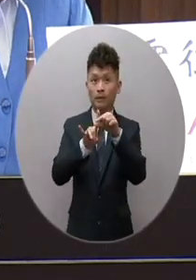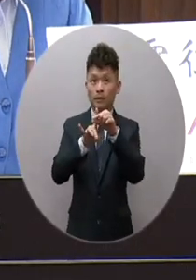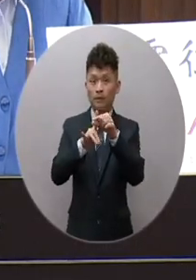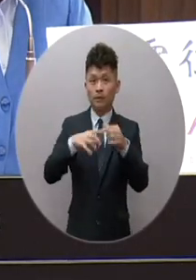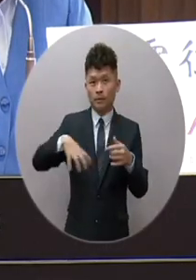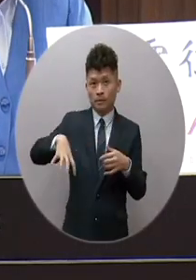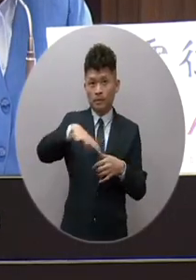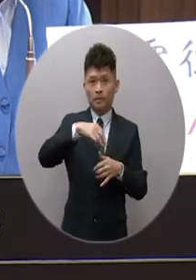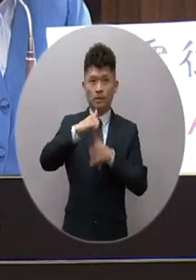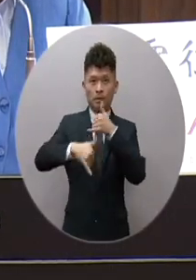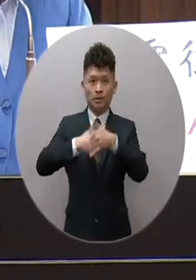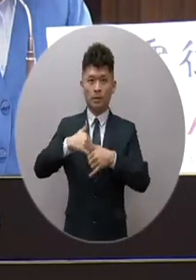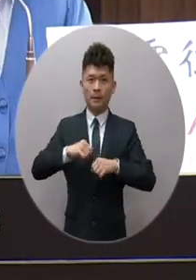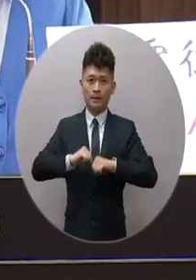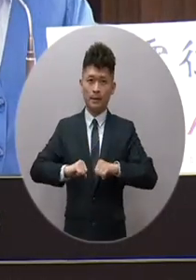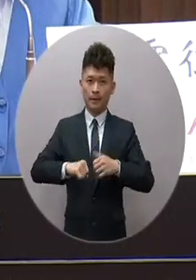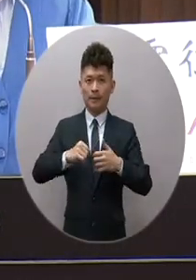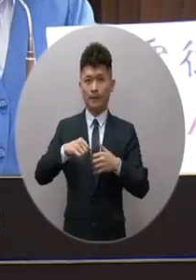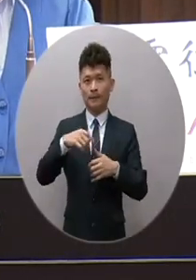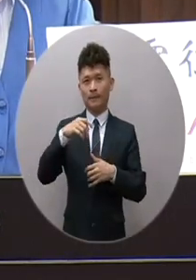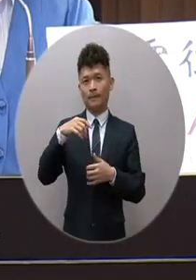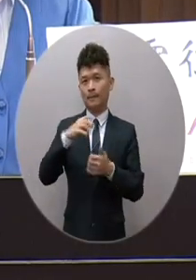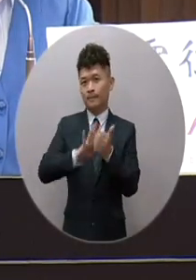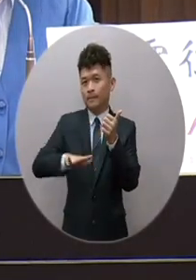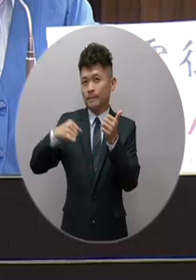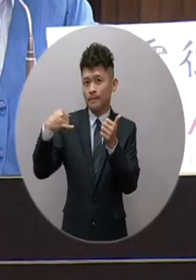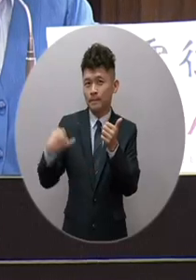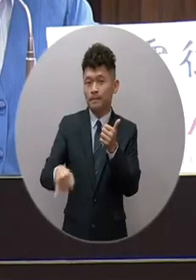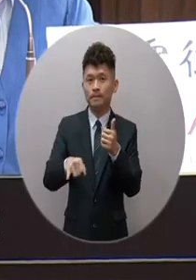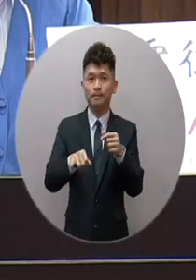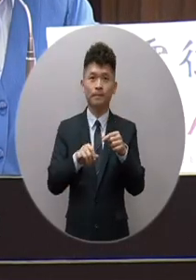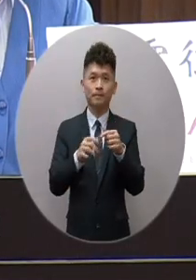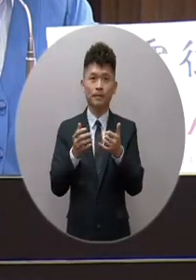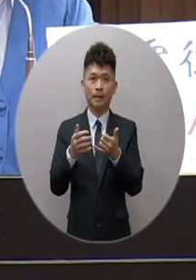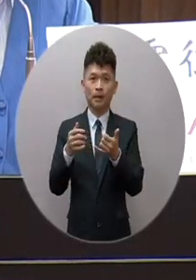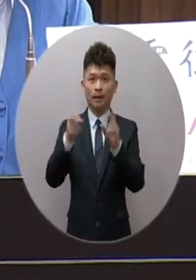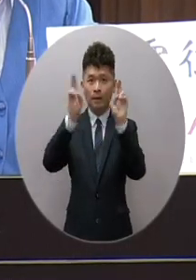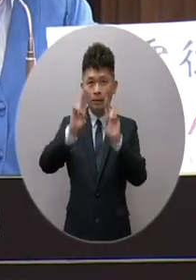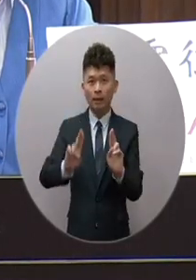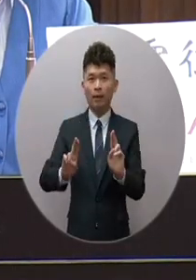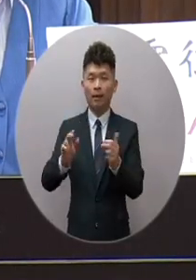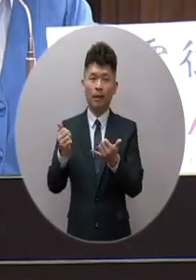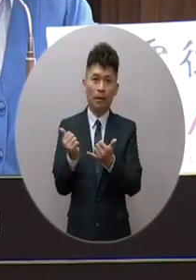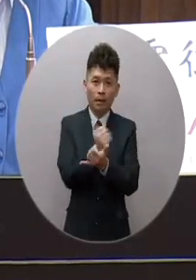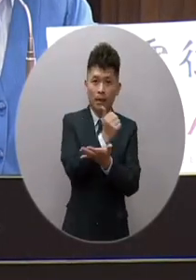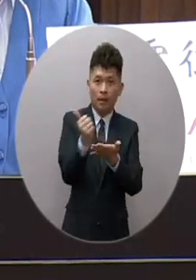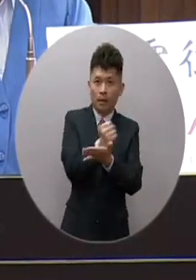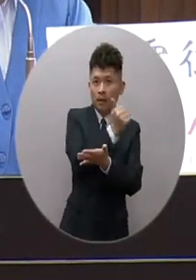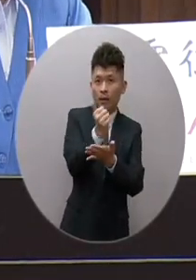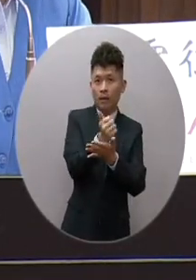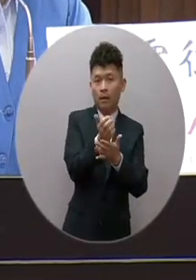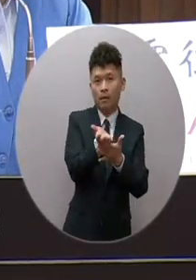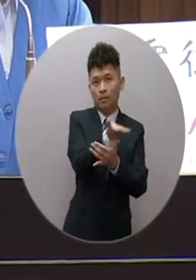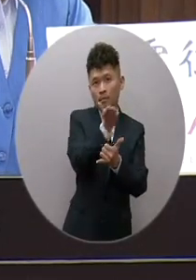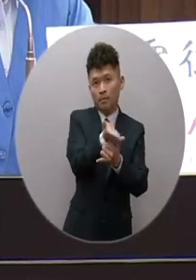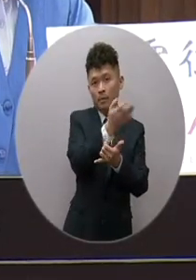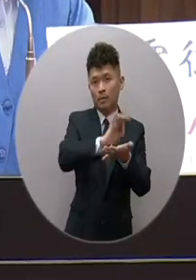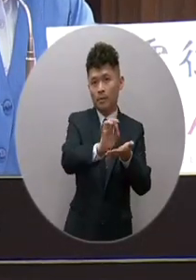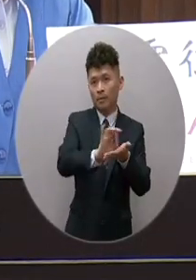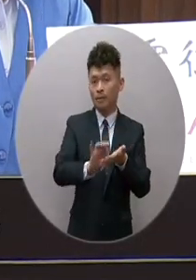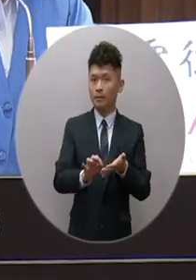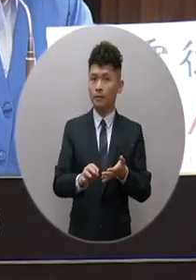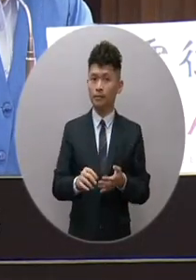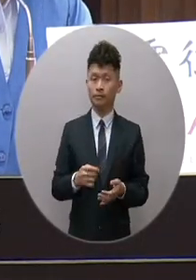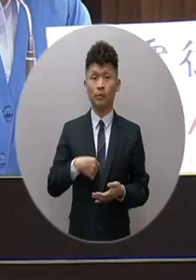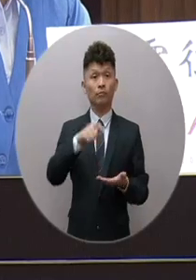在供应北部用电。所以院长，我今天就要提出解决办法。你今天